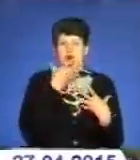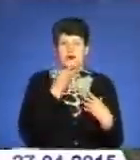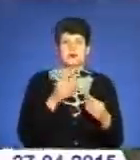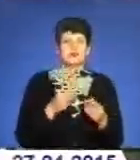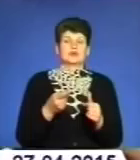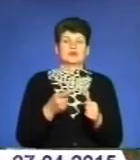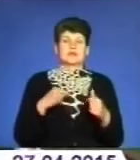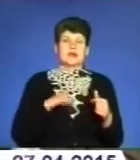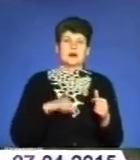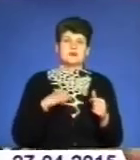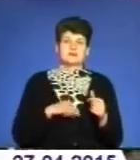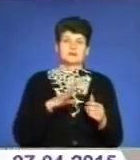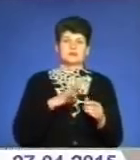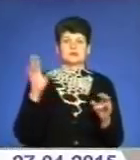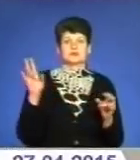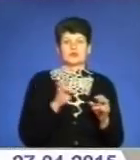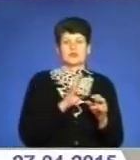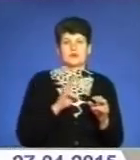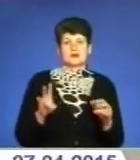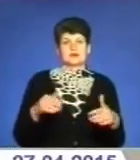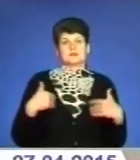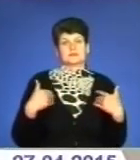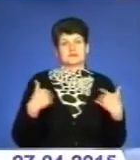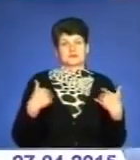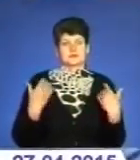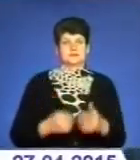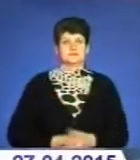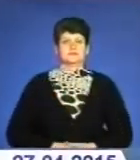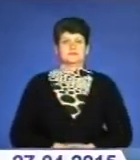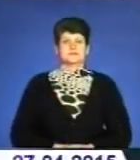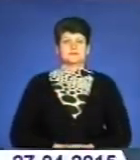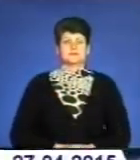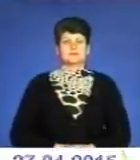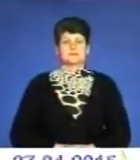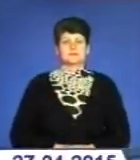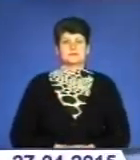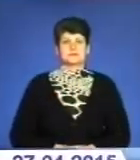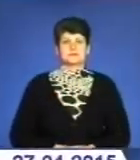можна сказати, гуртки. І там, де я їх відвідувала, то мені за них віддавали отакі відзначки.